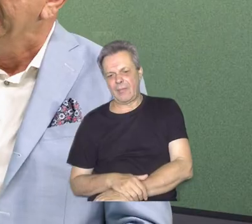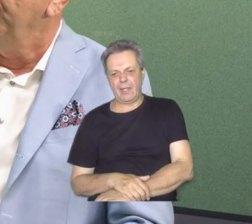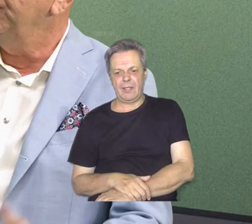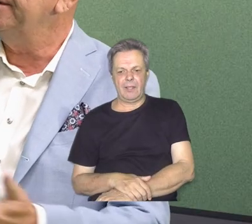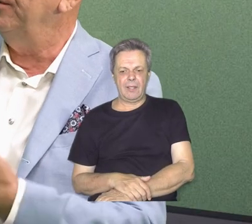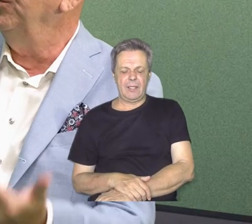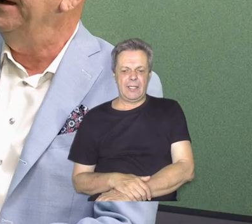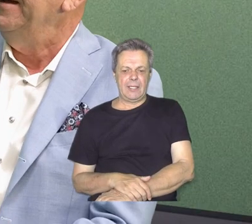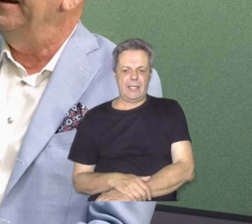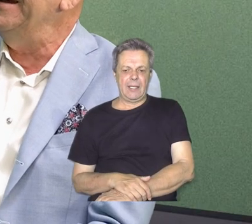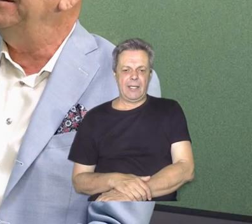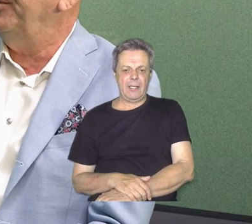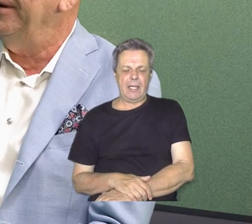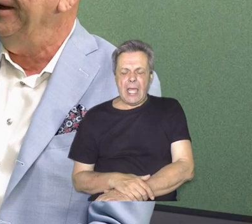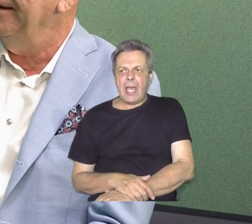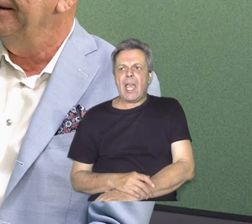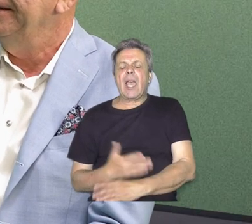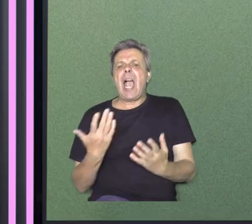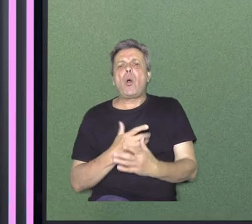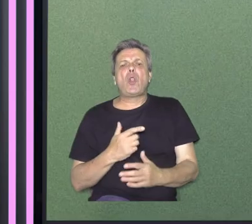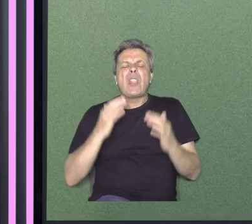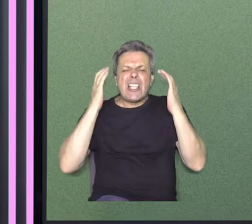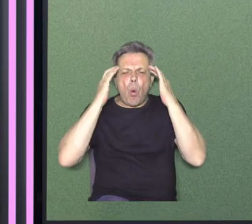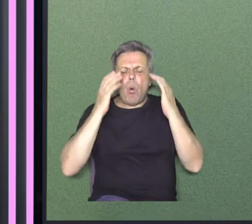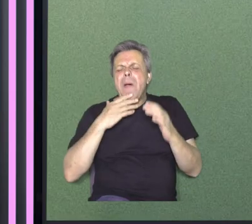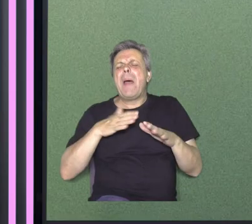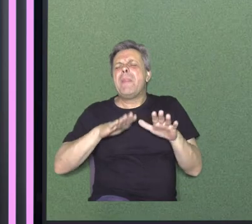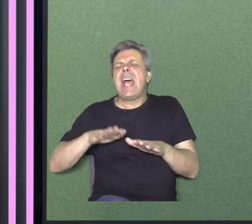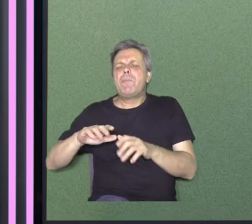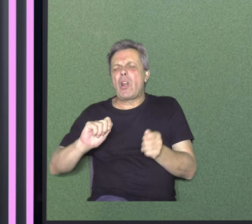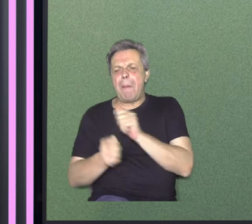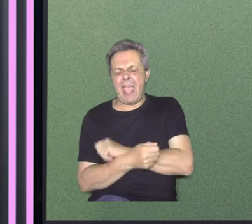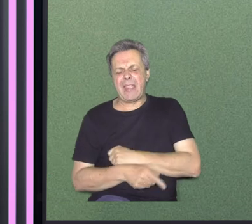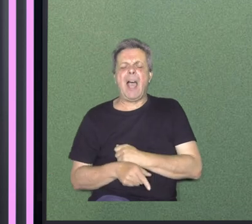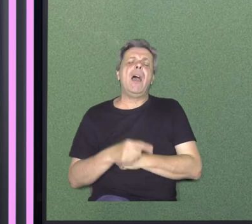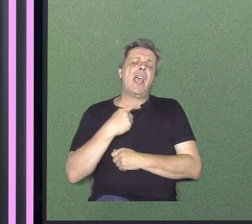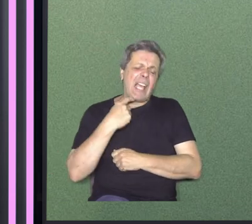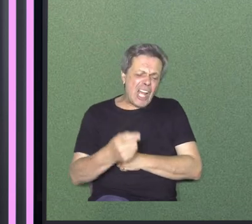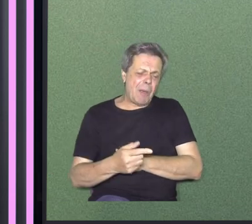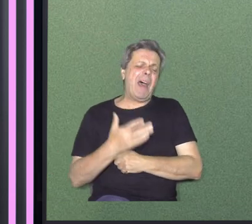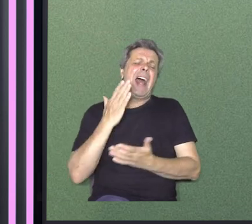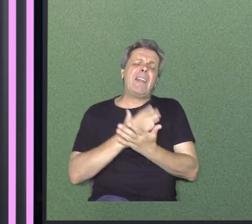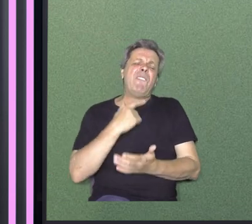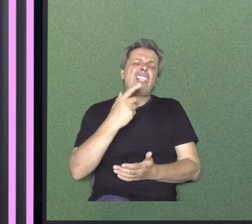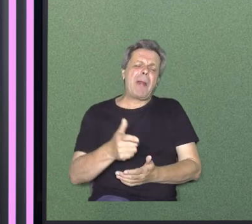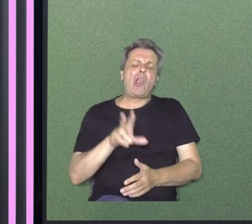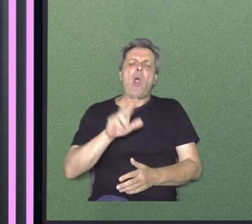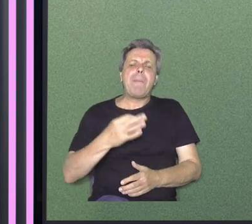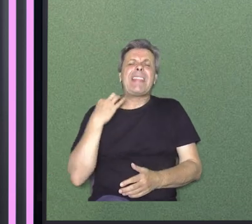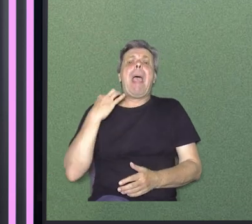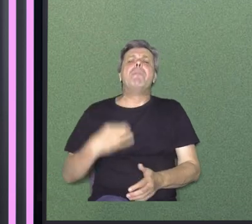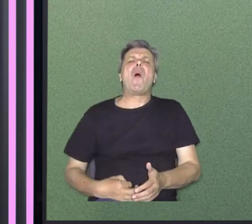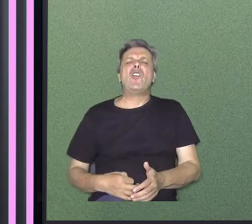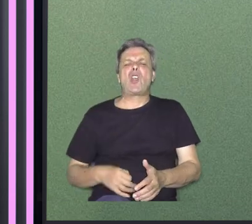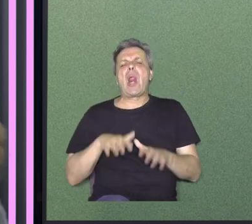to, budući da se um najsporije mijenja. Ali znate, imate i tih profesionalnih mrzitelja.